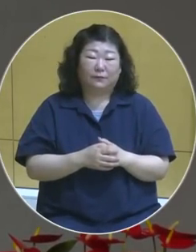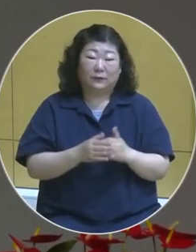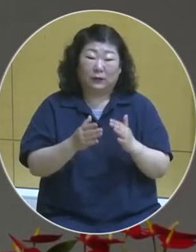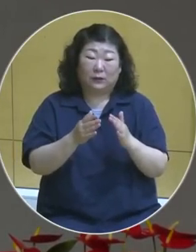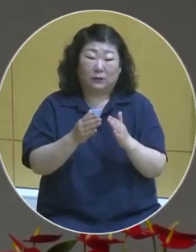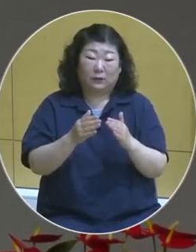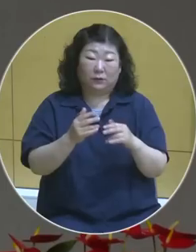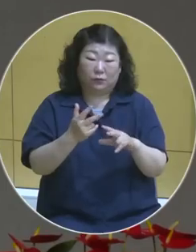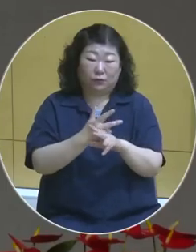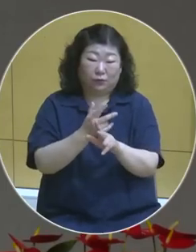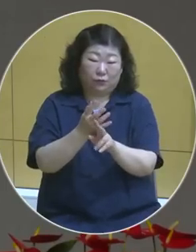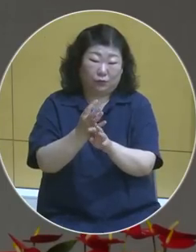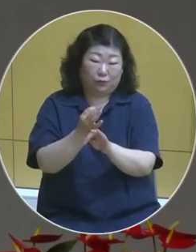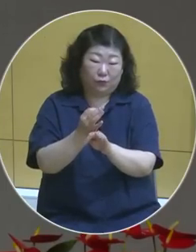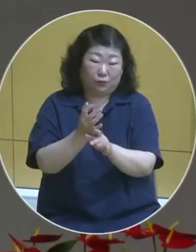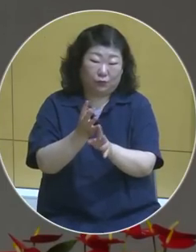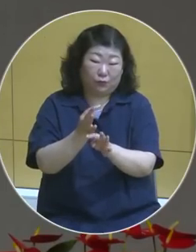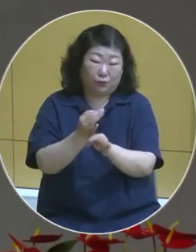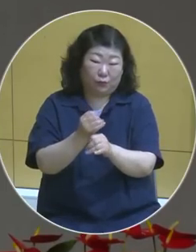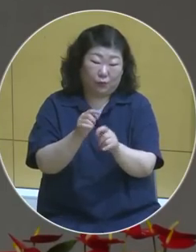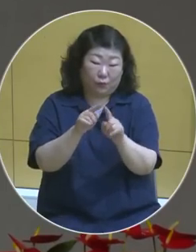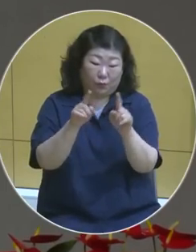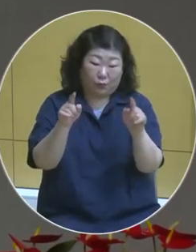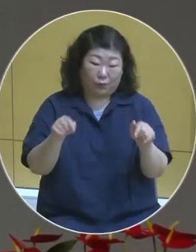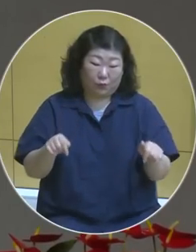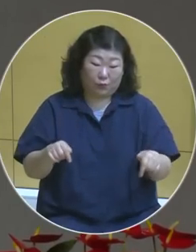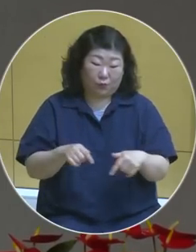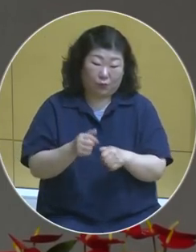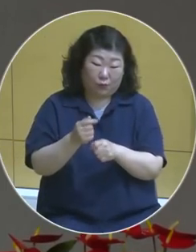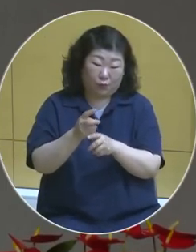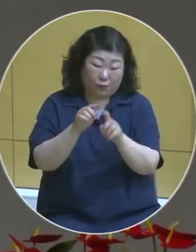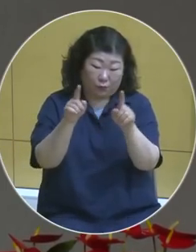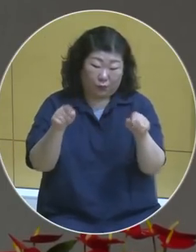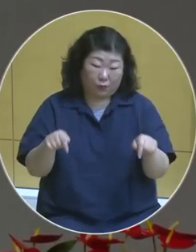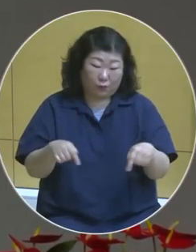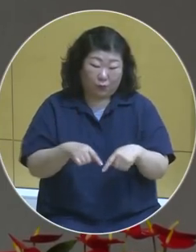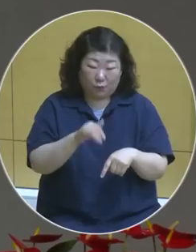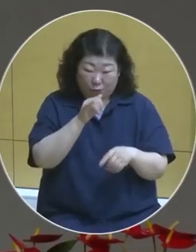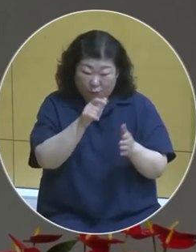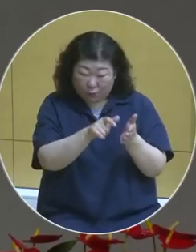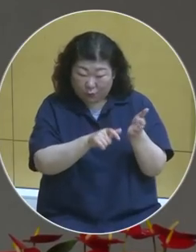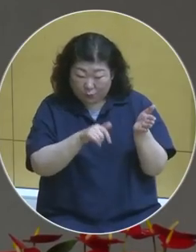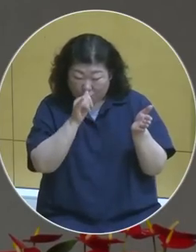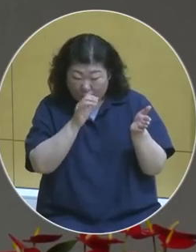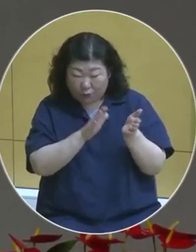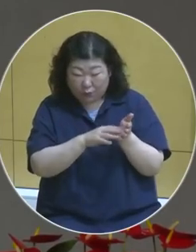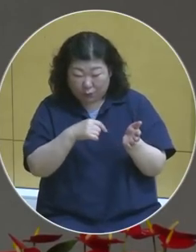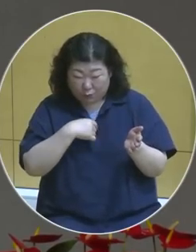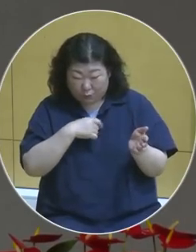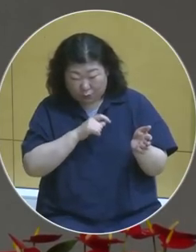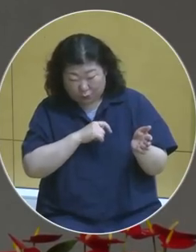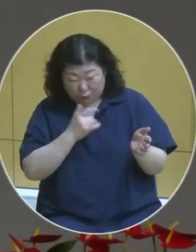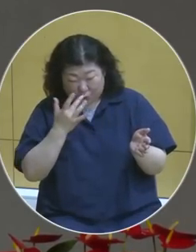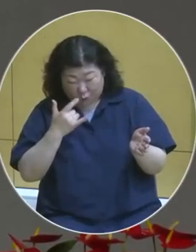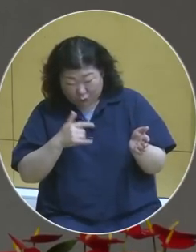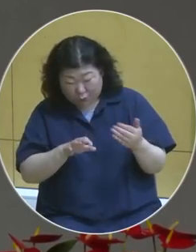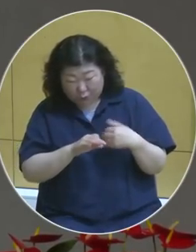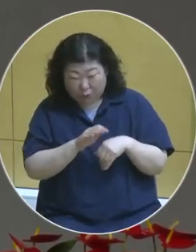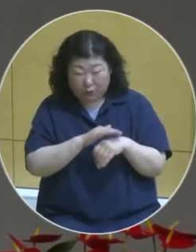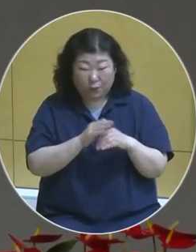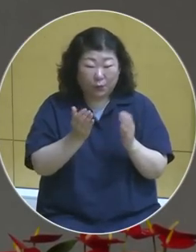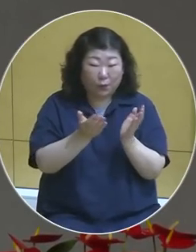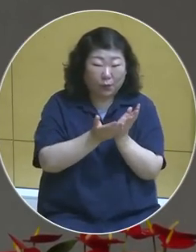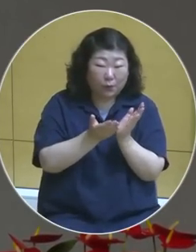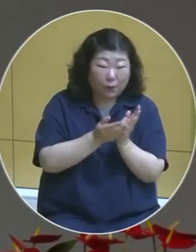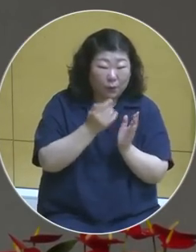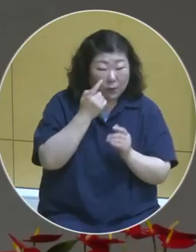주보에서 나와 있으니까 확인하셔서 여러분께서 보시고 내 이름이 빠졌다 그런 분들은 또 신청하셔서